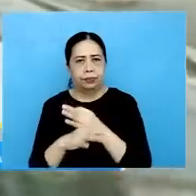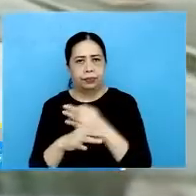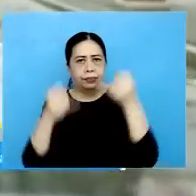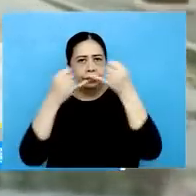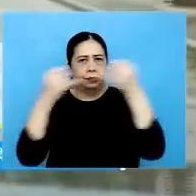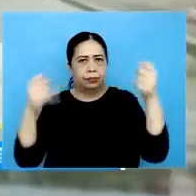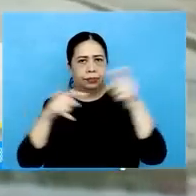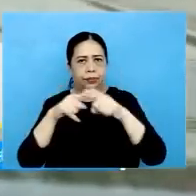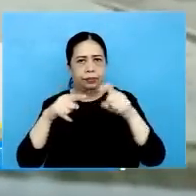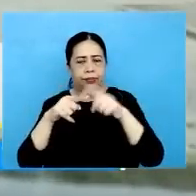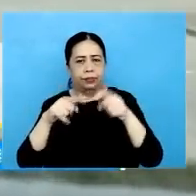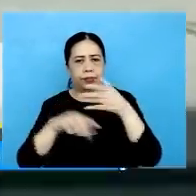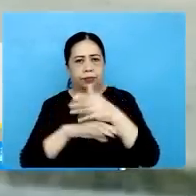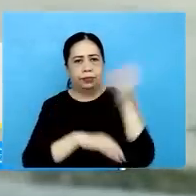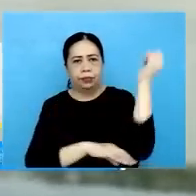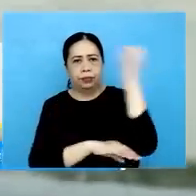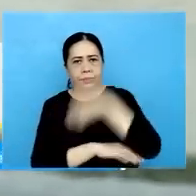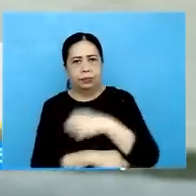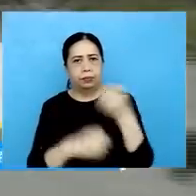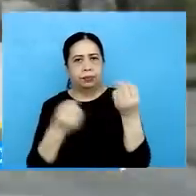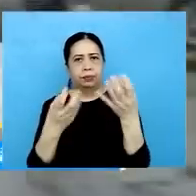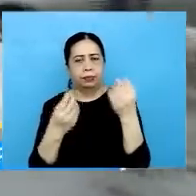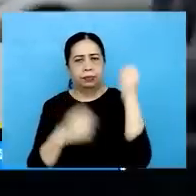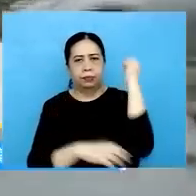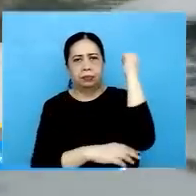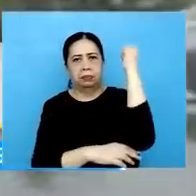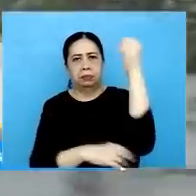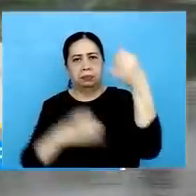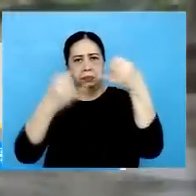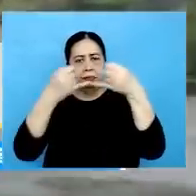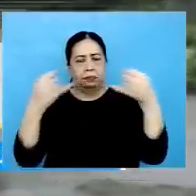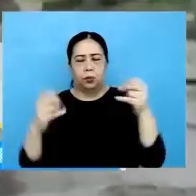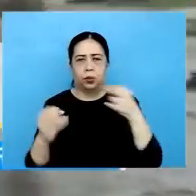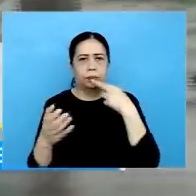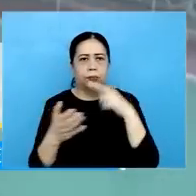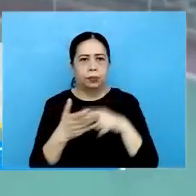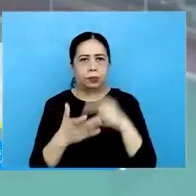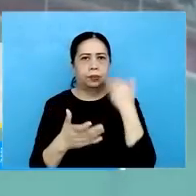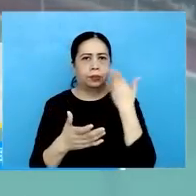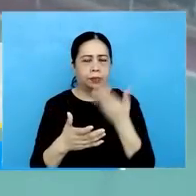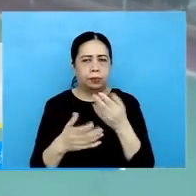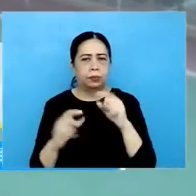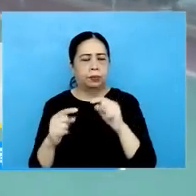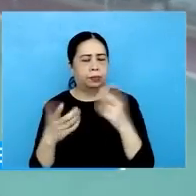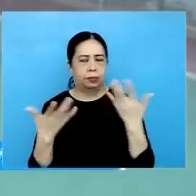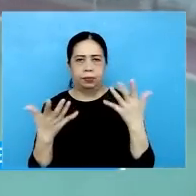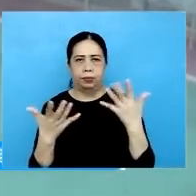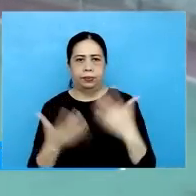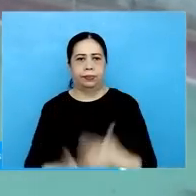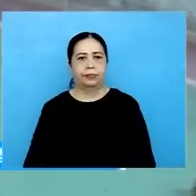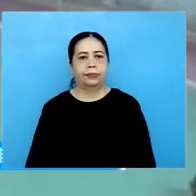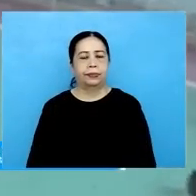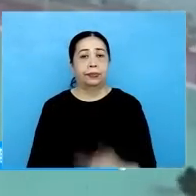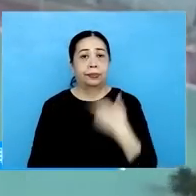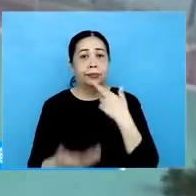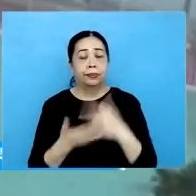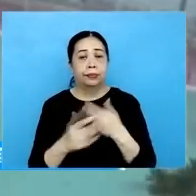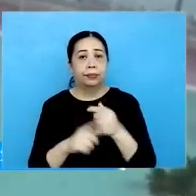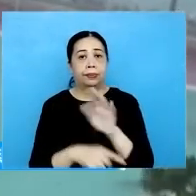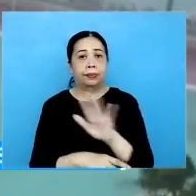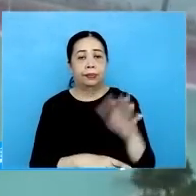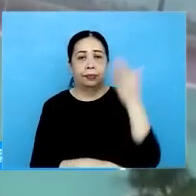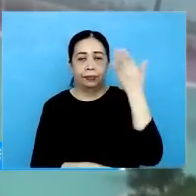kuryente matapos bumagsak ang maraming poste. Wala namang napaulat na nasawi. Nagbabalita mula sa frontline, Brian